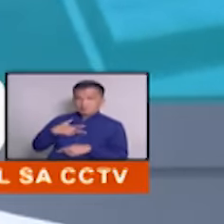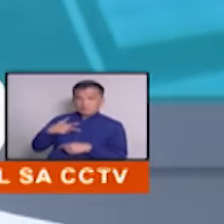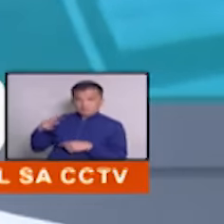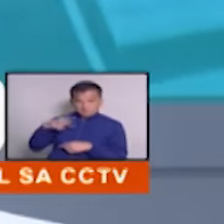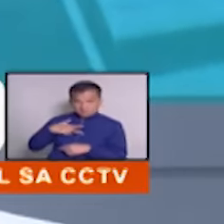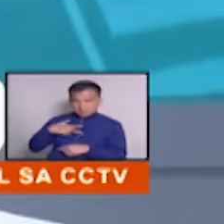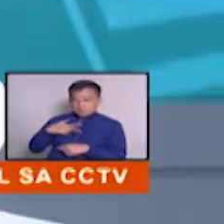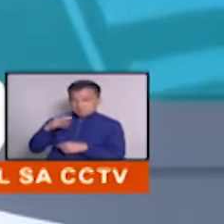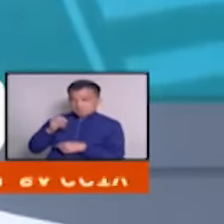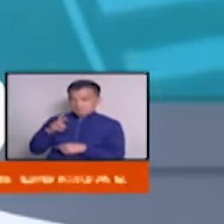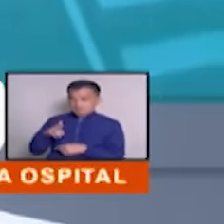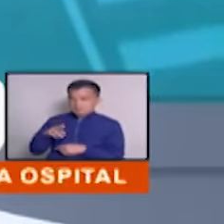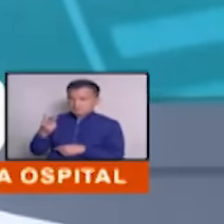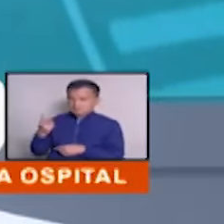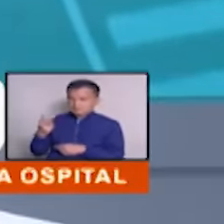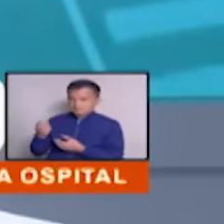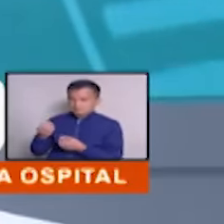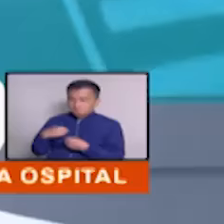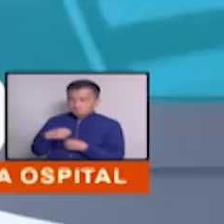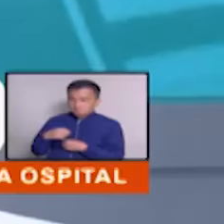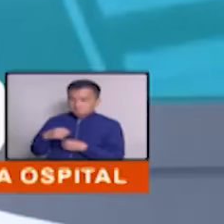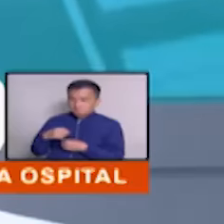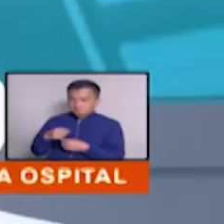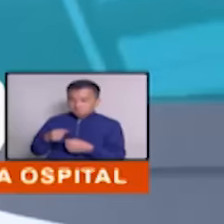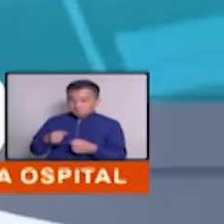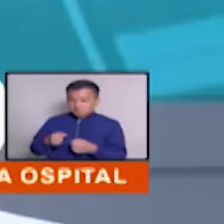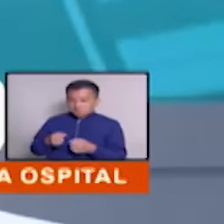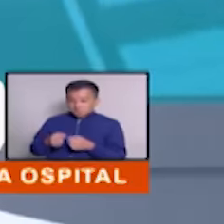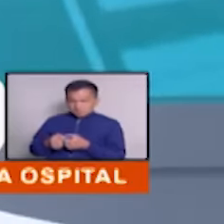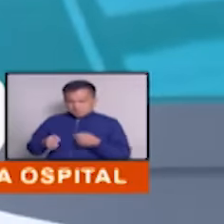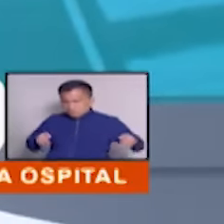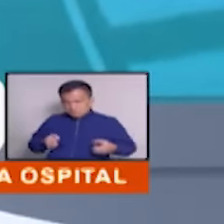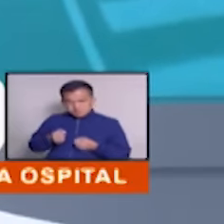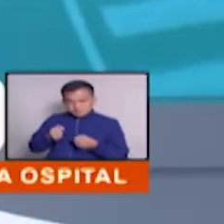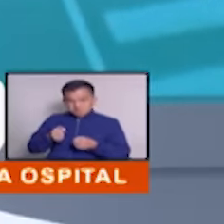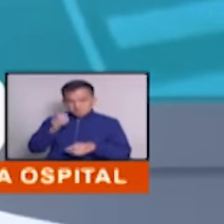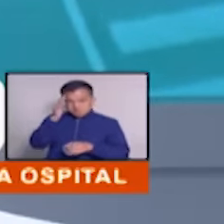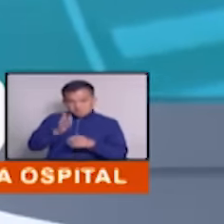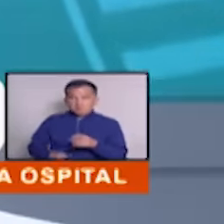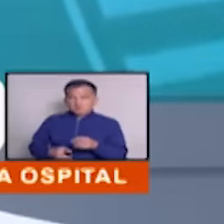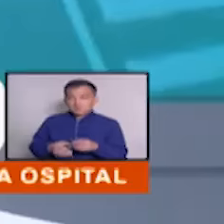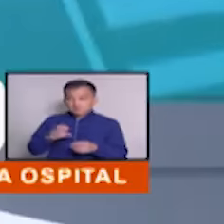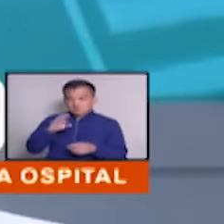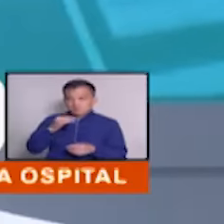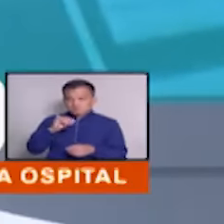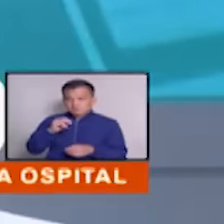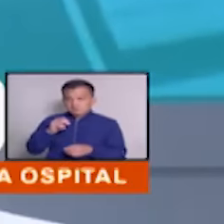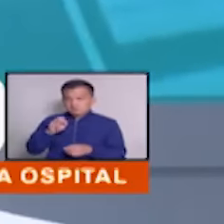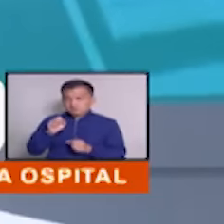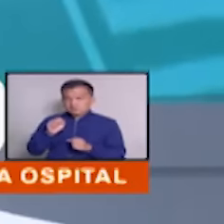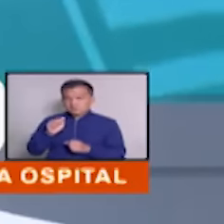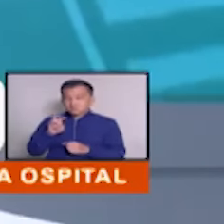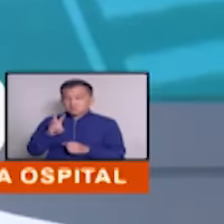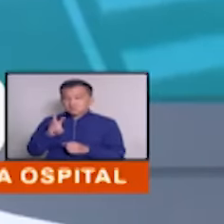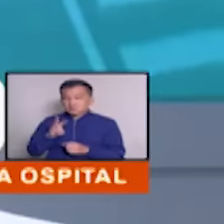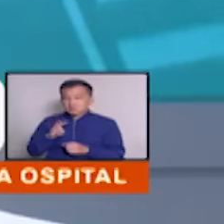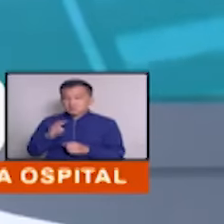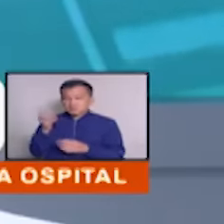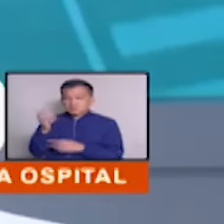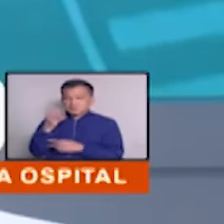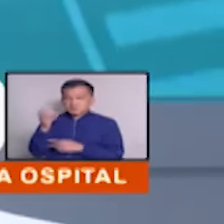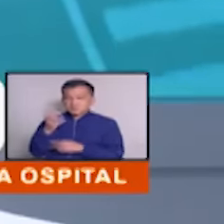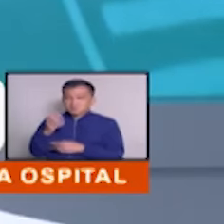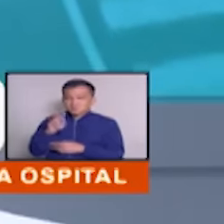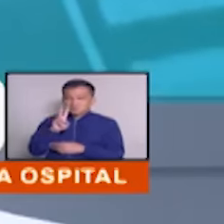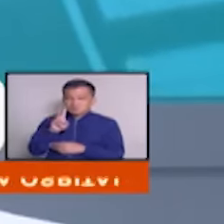siyang in-AMR na dalawa po sa akin, isang chainsaw po na worth 300,000. Chainsaw? Yes, sir. Tapos, isa pong ambulance po